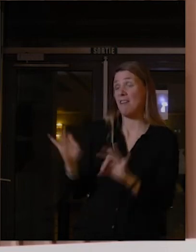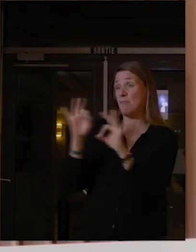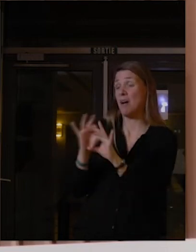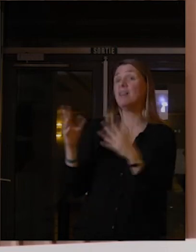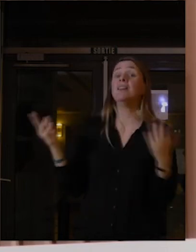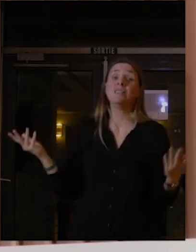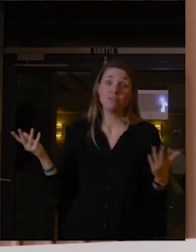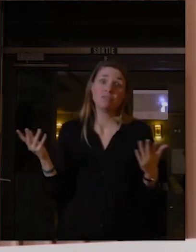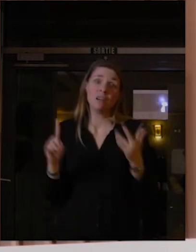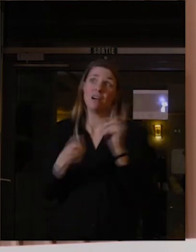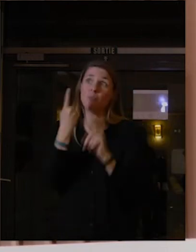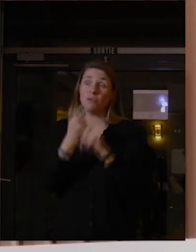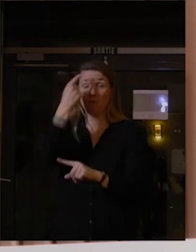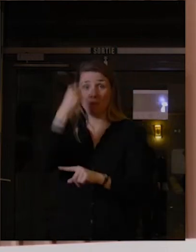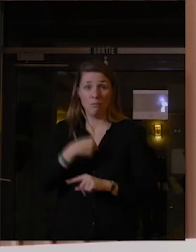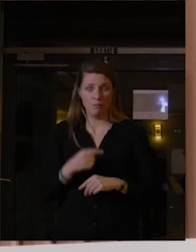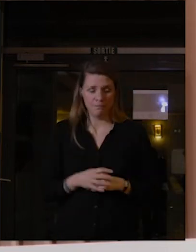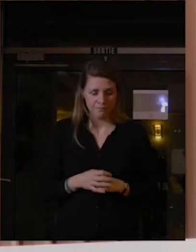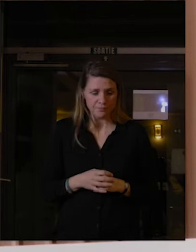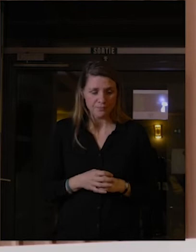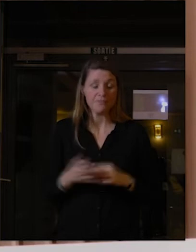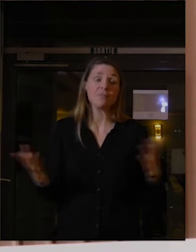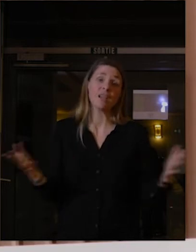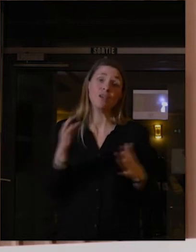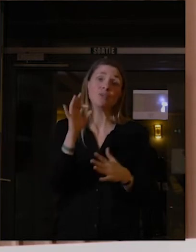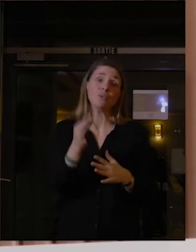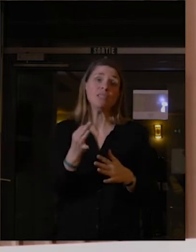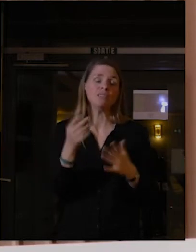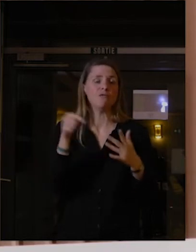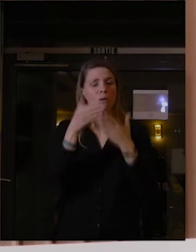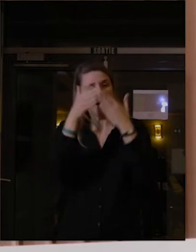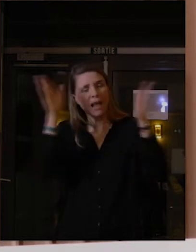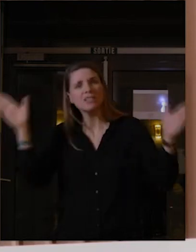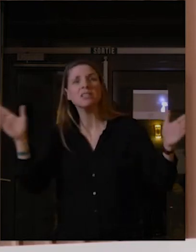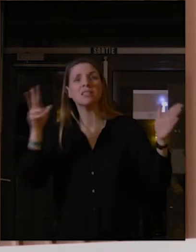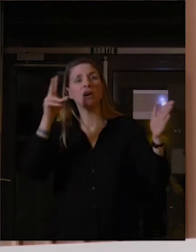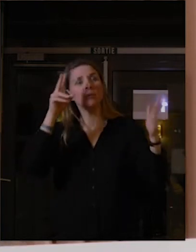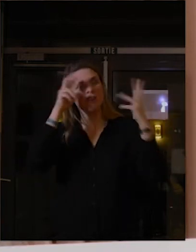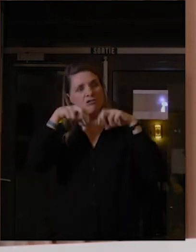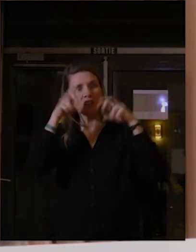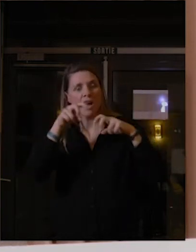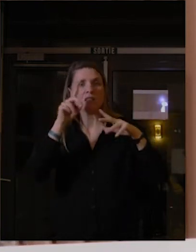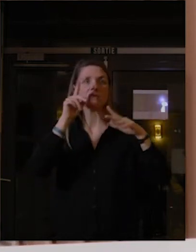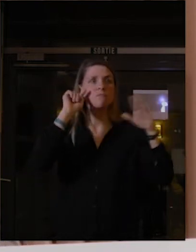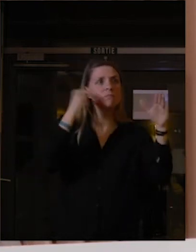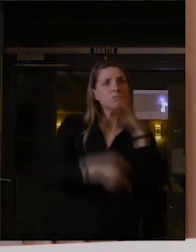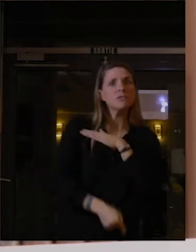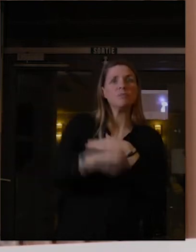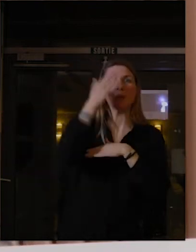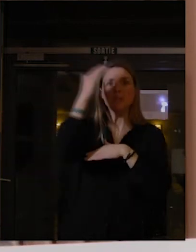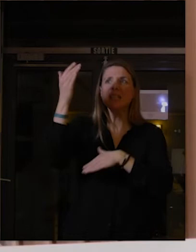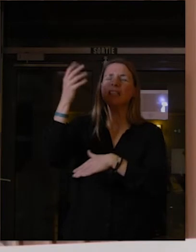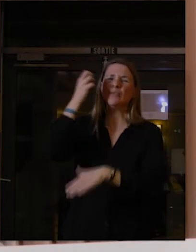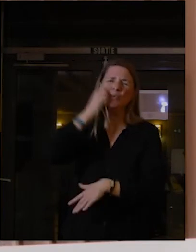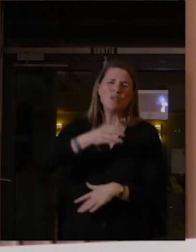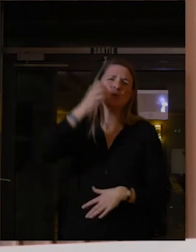trouve ça hyper important. Bien que, il faut élargir et aller chercher plus loin, mais quand on t'éduque, on t'inculque tous